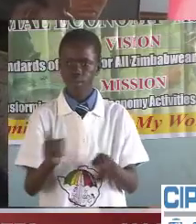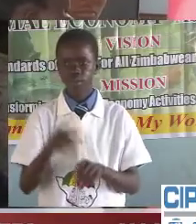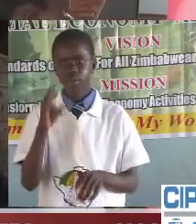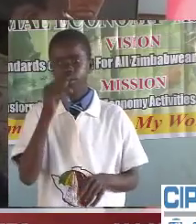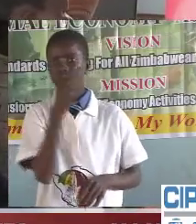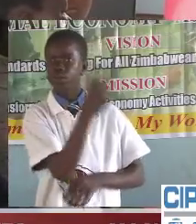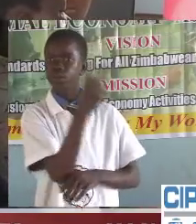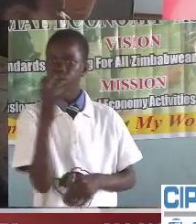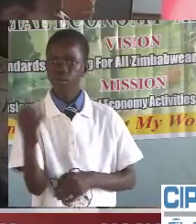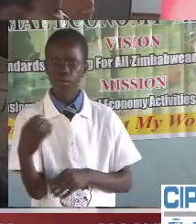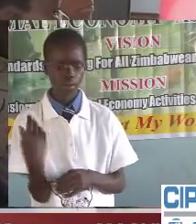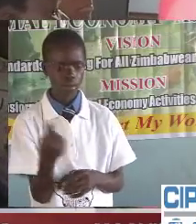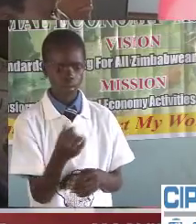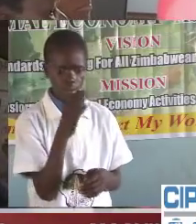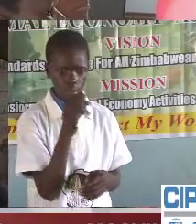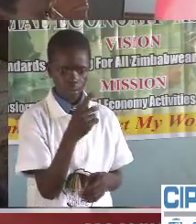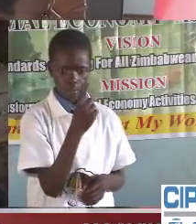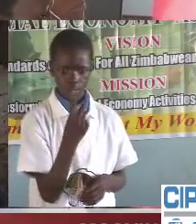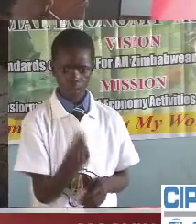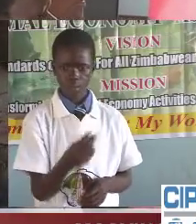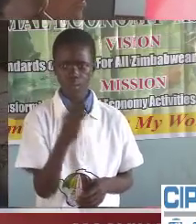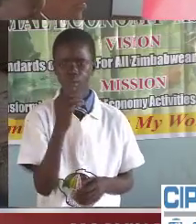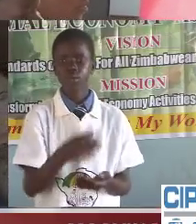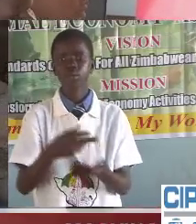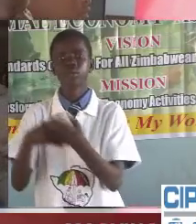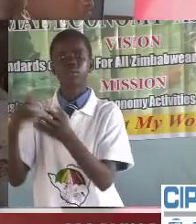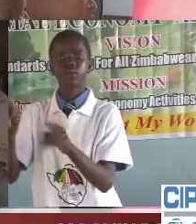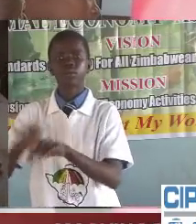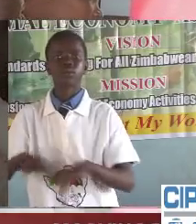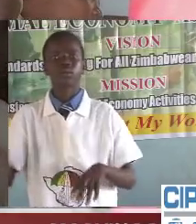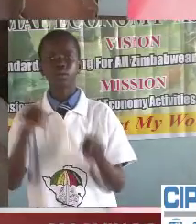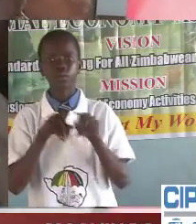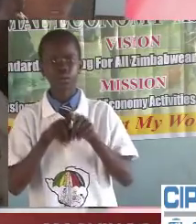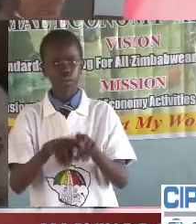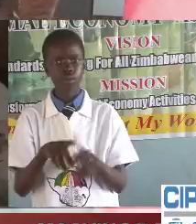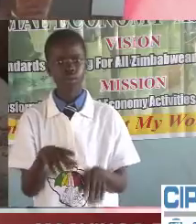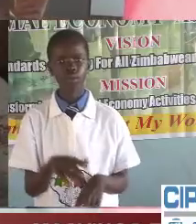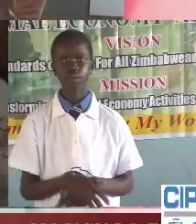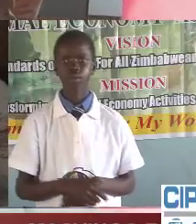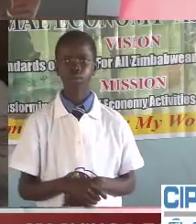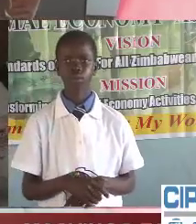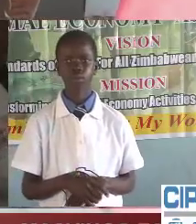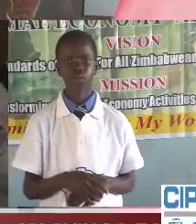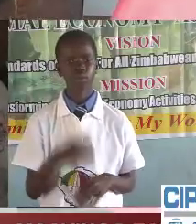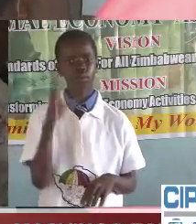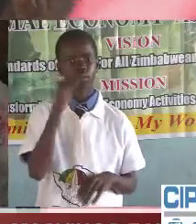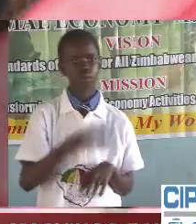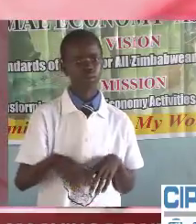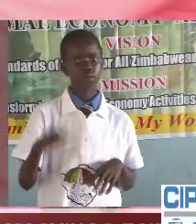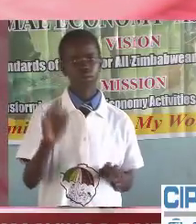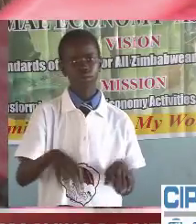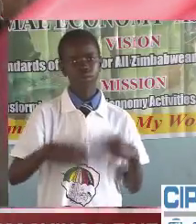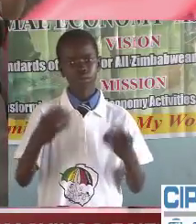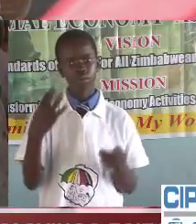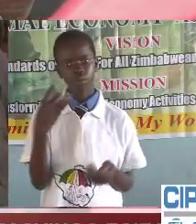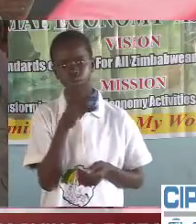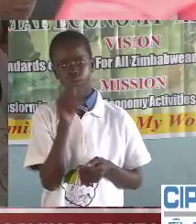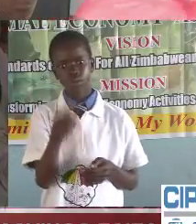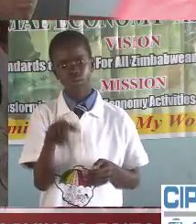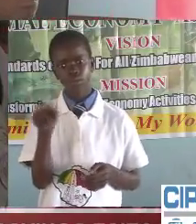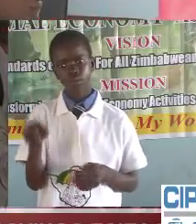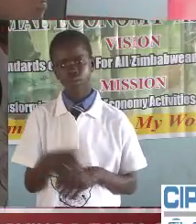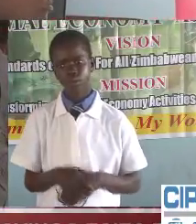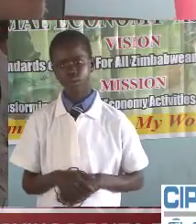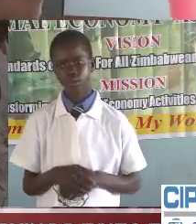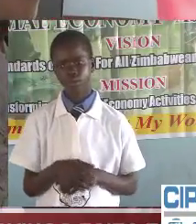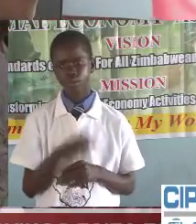kana $5 yaanenge awana hazvifanani vanhu vose. Akanokupa kanzo at least akakupa mukamupa mvura yekuti awane mvura yekumwa